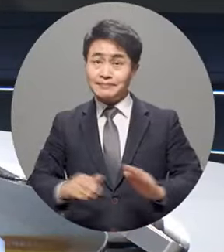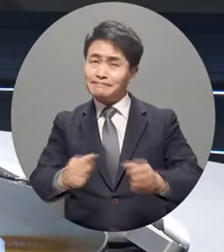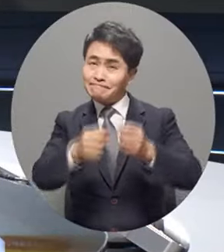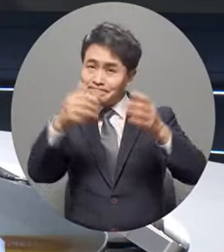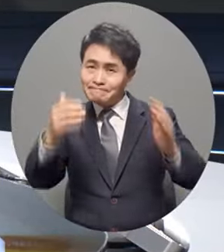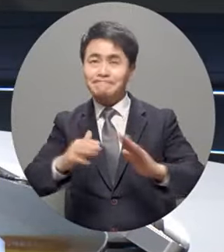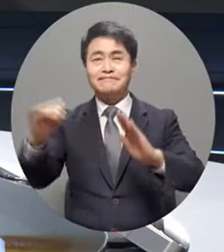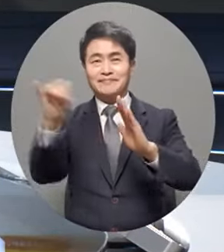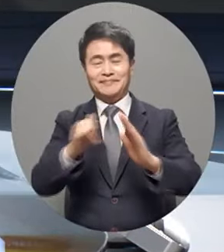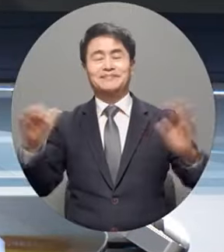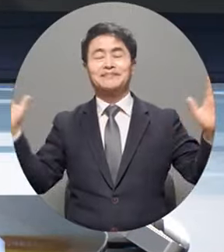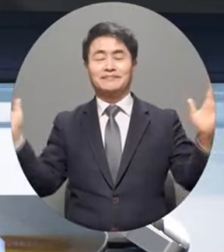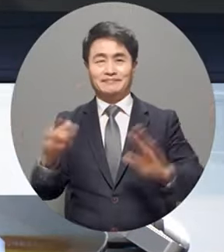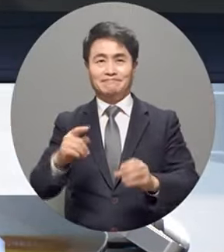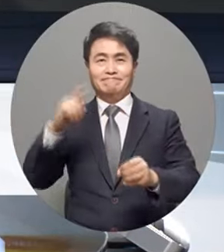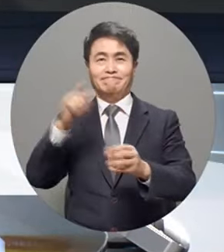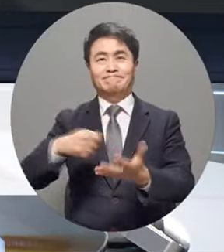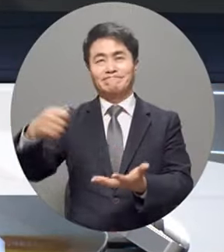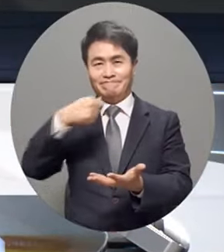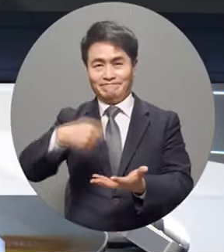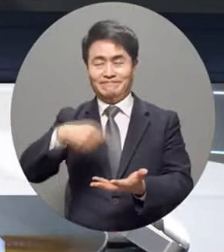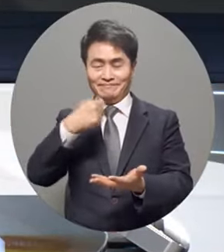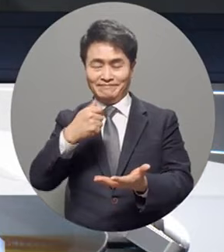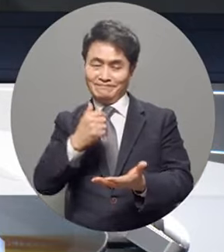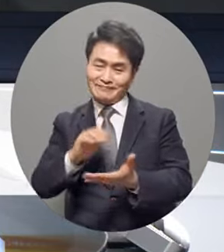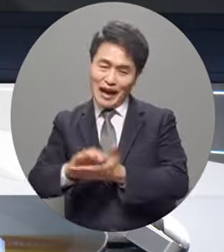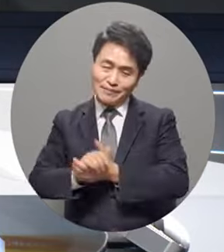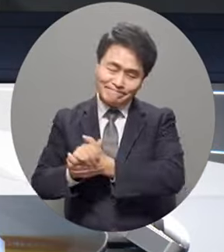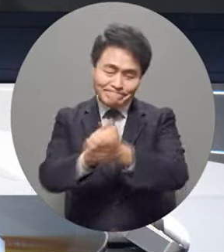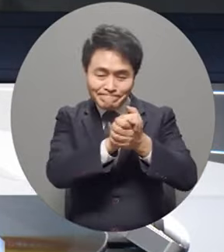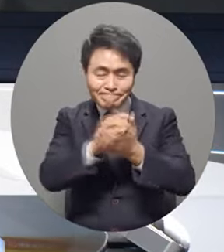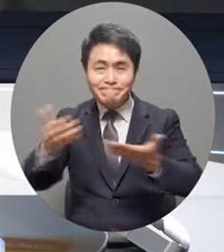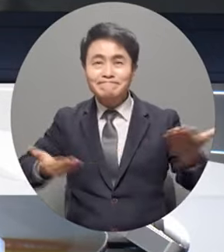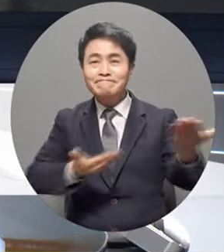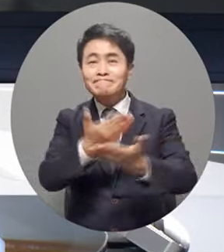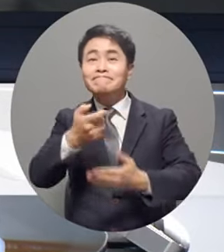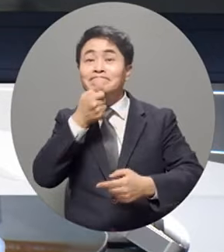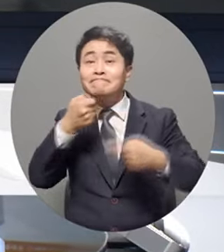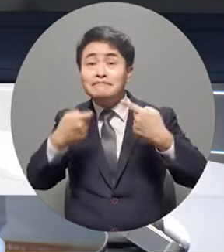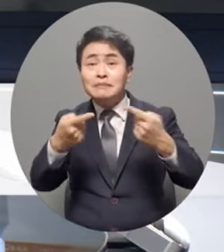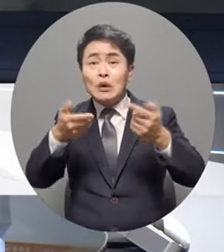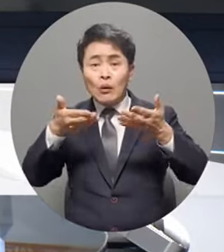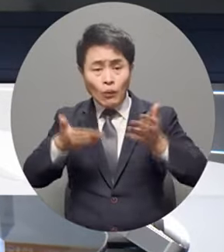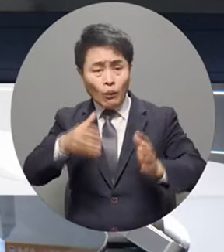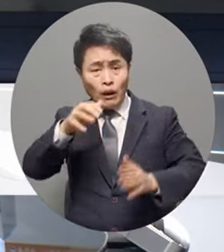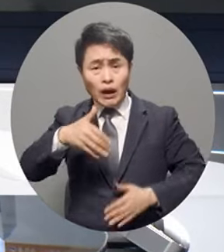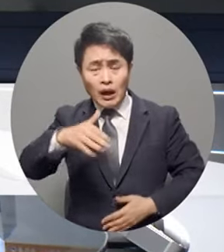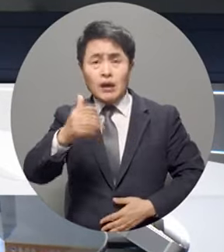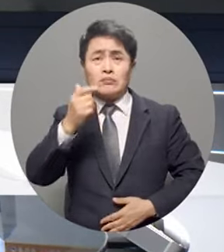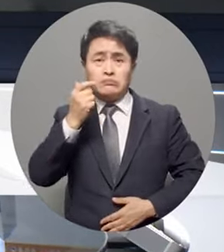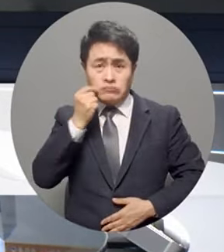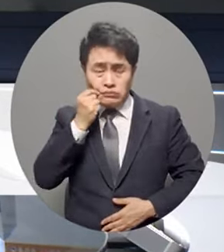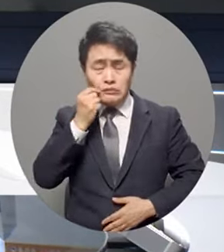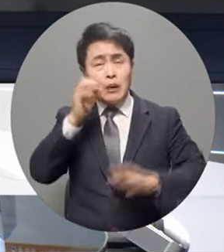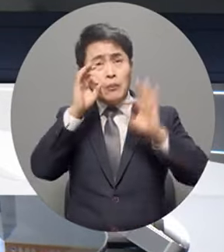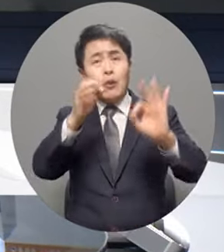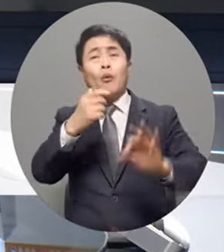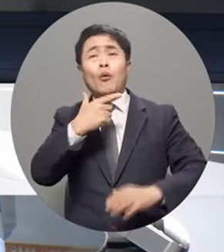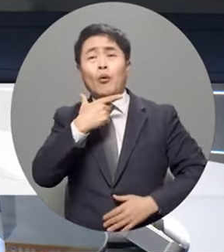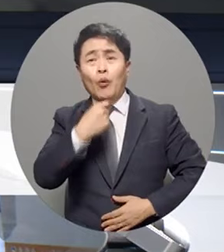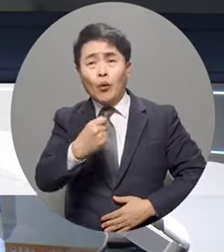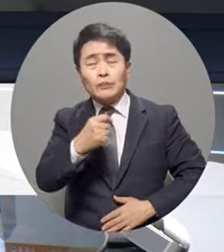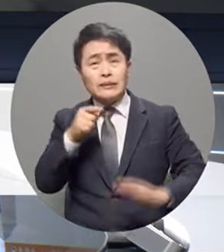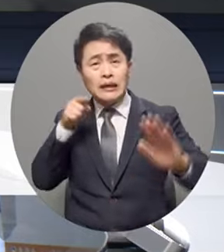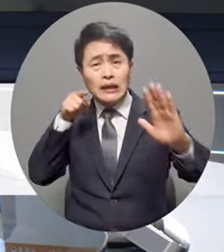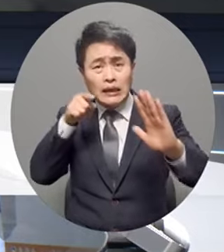오랜만에 가족들이 모여 떡국도 먹고 정을 나누는 설날이지만 고향이 있어도 가지 못하고 보고 싶어도 닿지